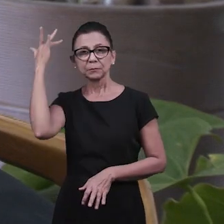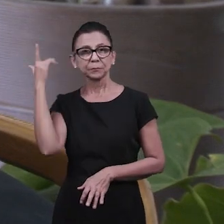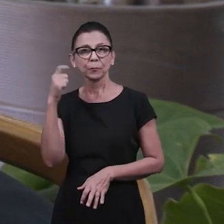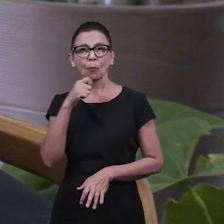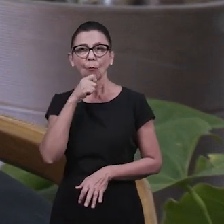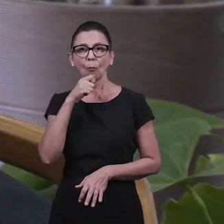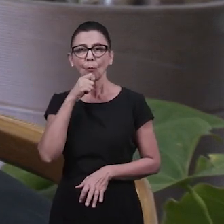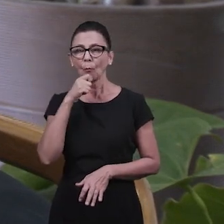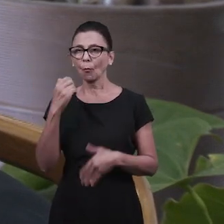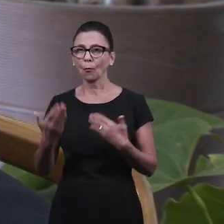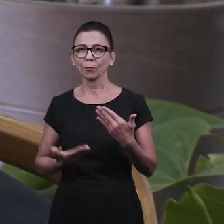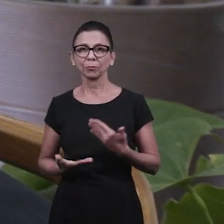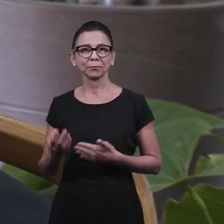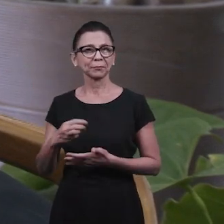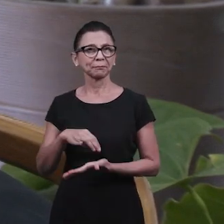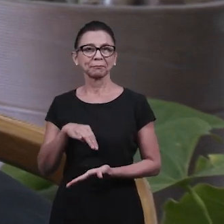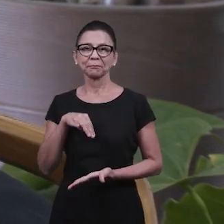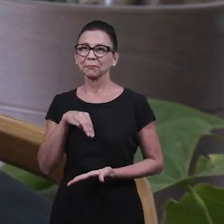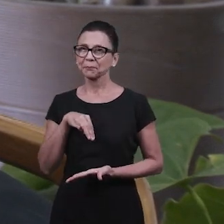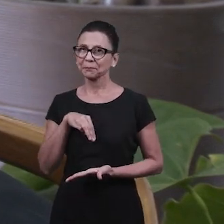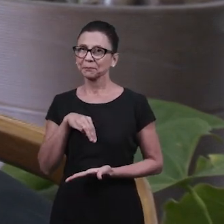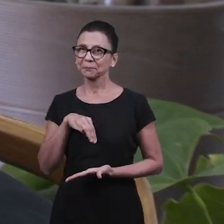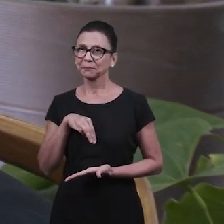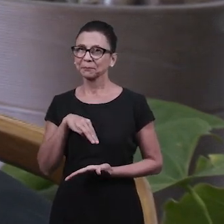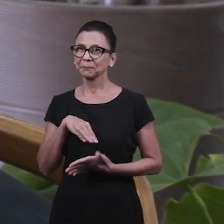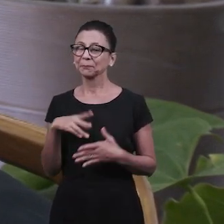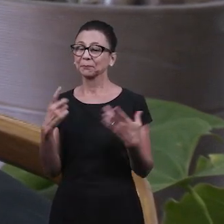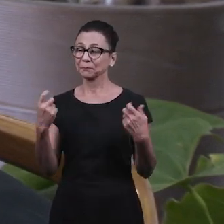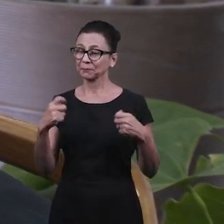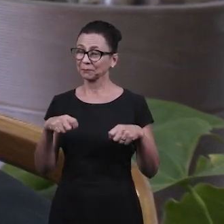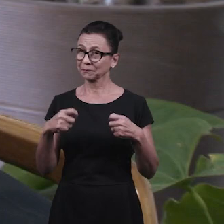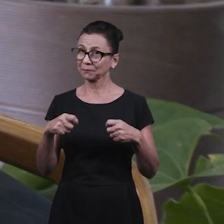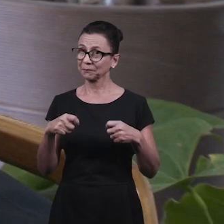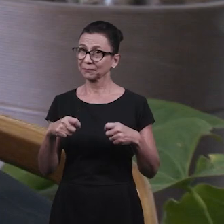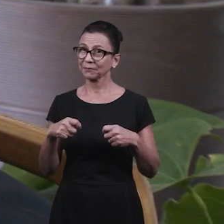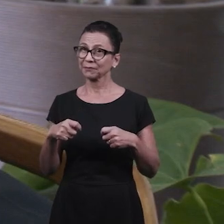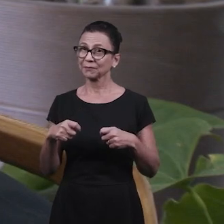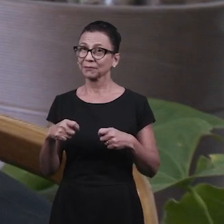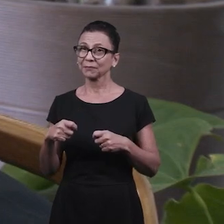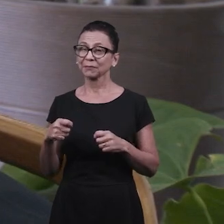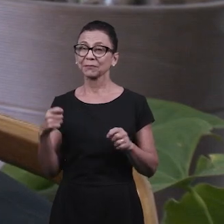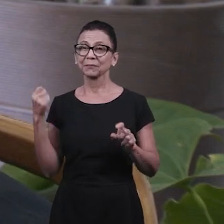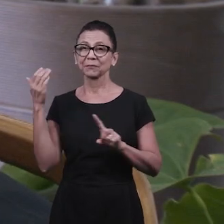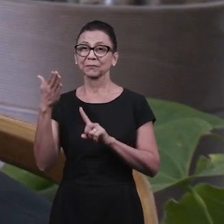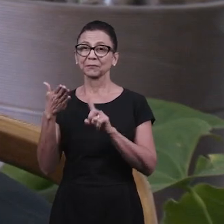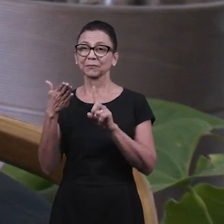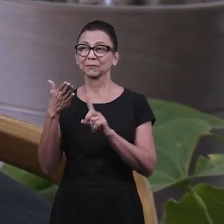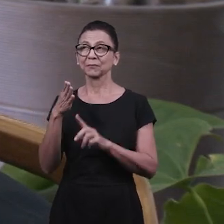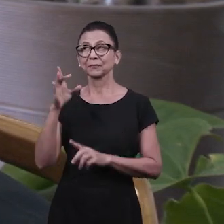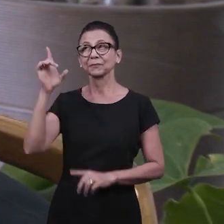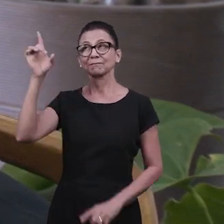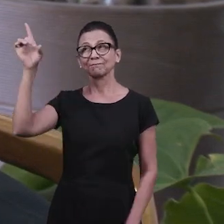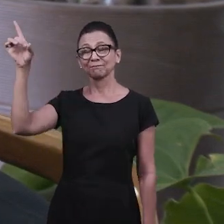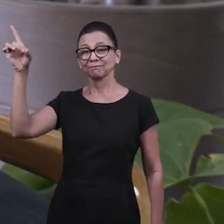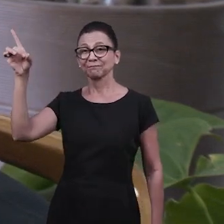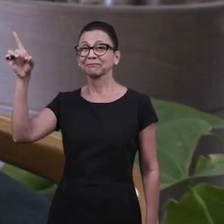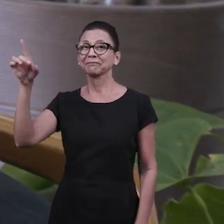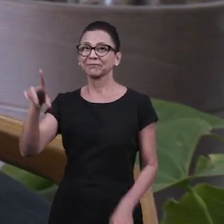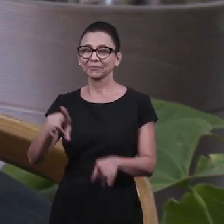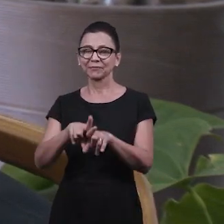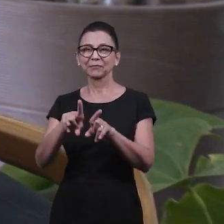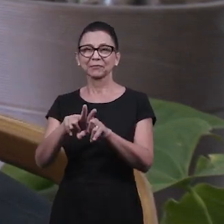numéro exclusif pour répondre à ceux qui ne sont pas encore membres de l'Église chrétienne Maranatha, mais qui ont besoin d'une parole de la part du Seigneur et même